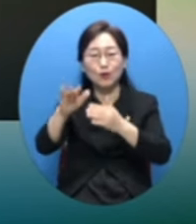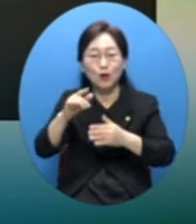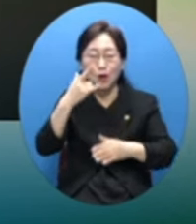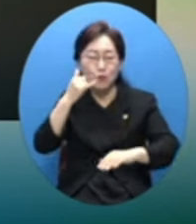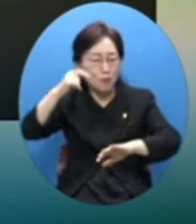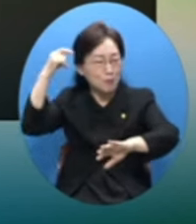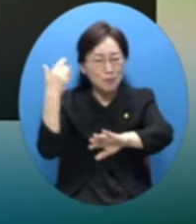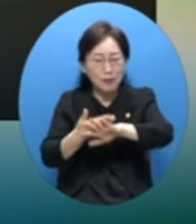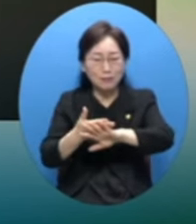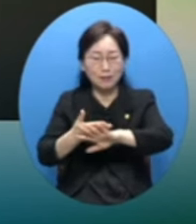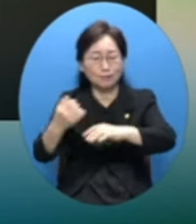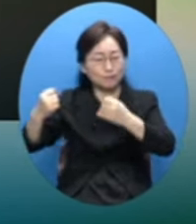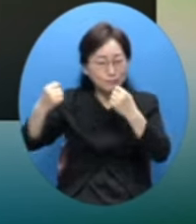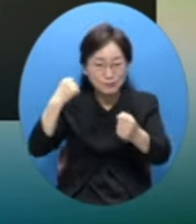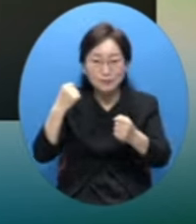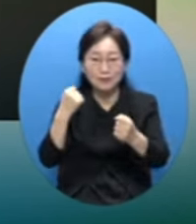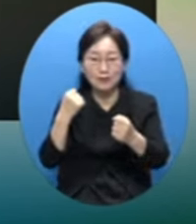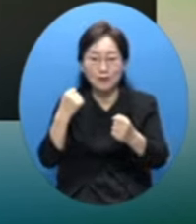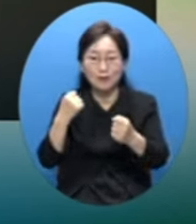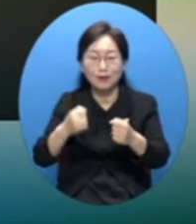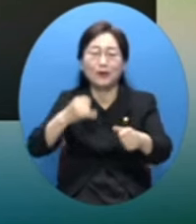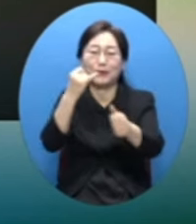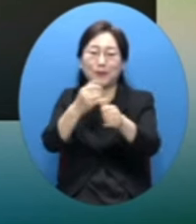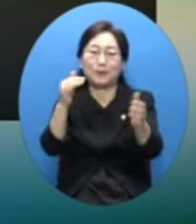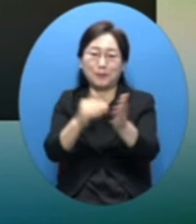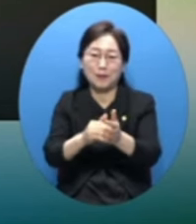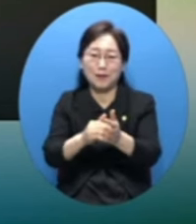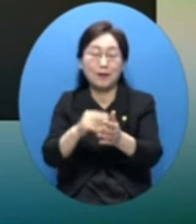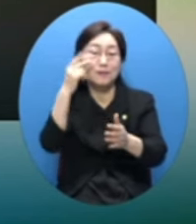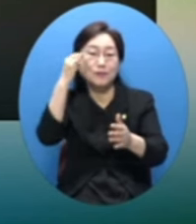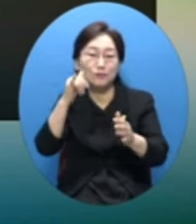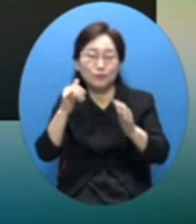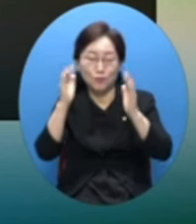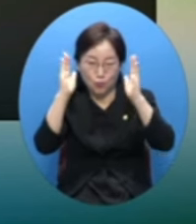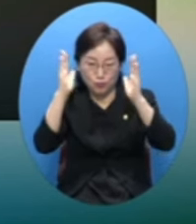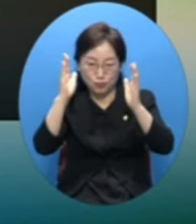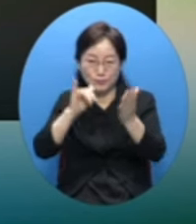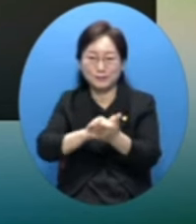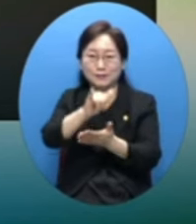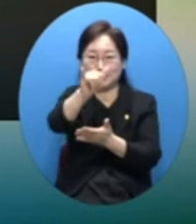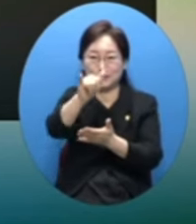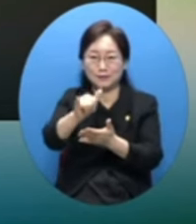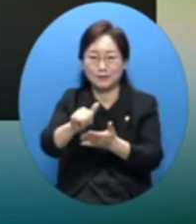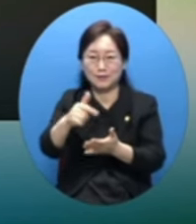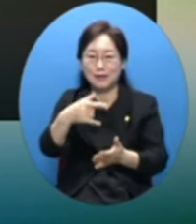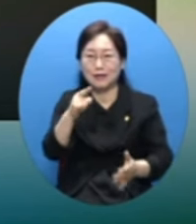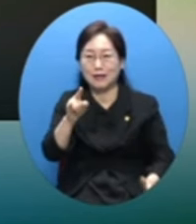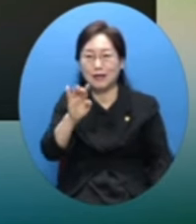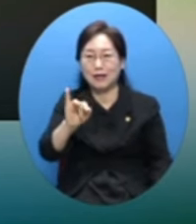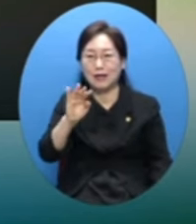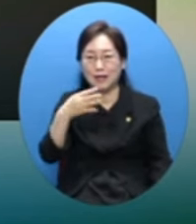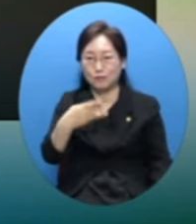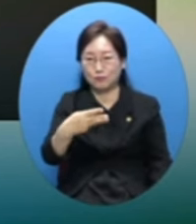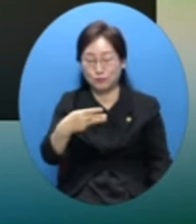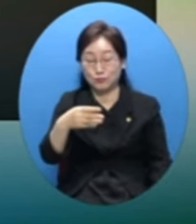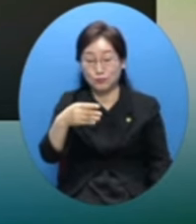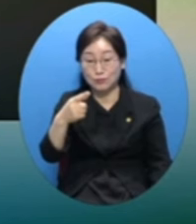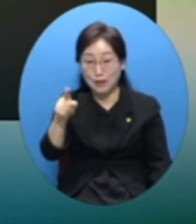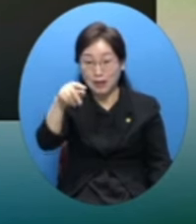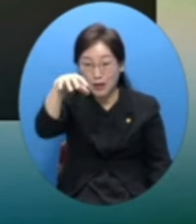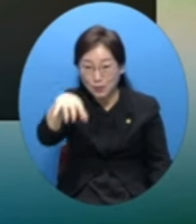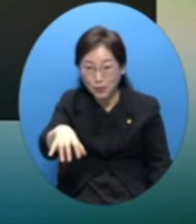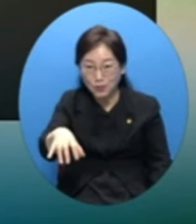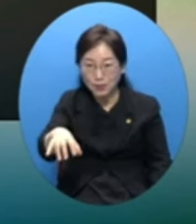반대를 무릅쓰고 결혼해서 미국으로 유학을 떠납니다. 미국 네브라스카주에 있는 헤이스팅스 대학에서